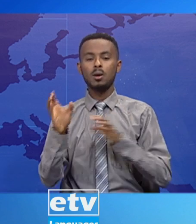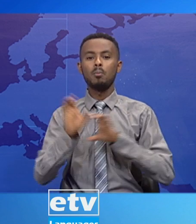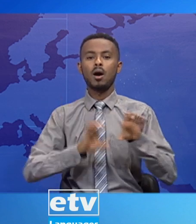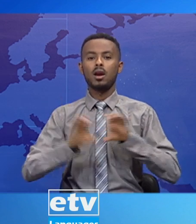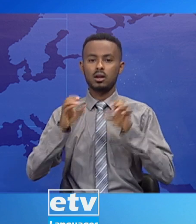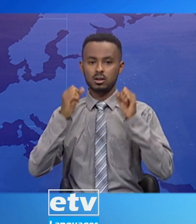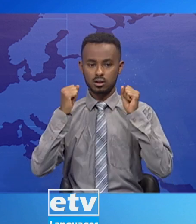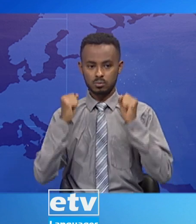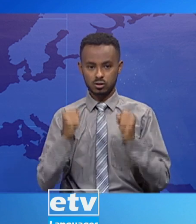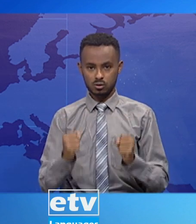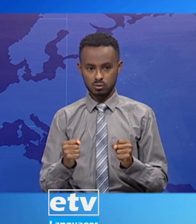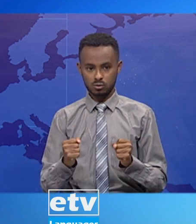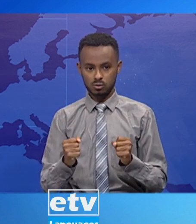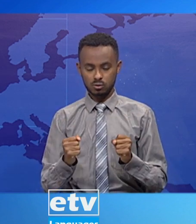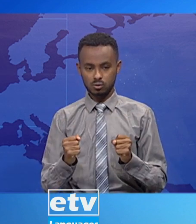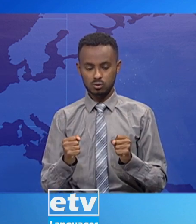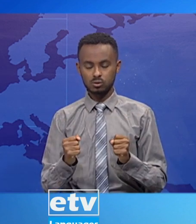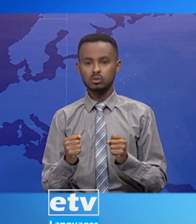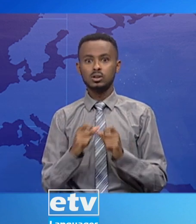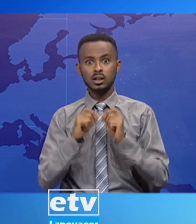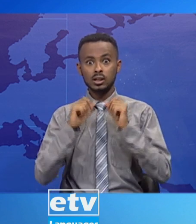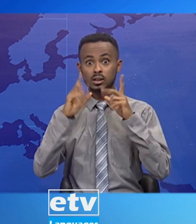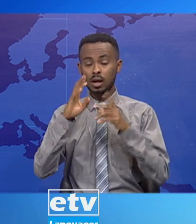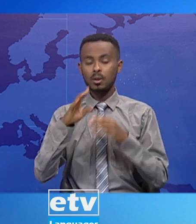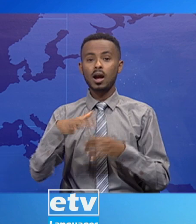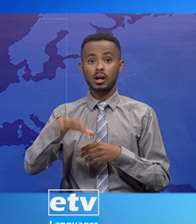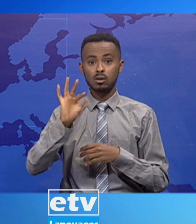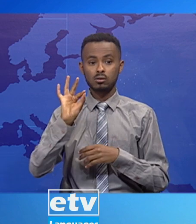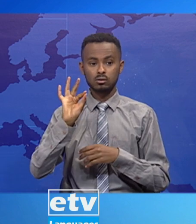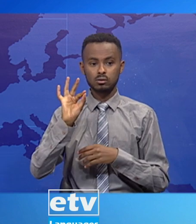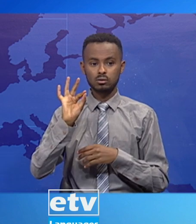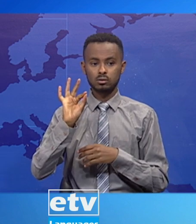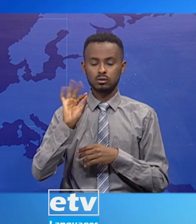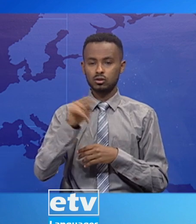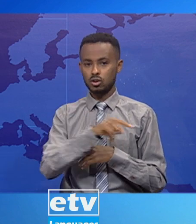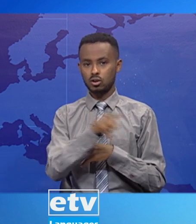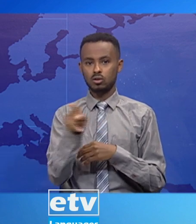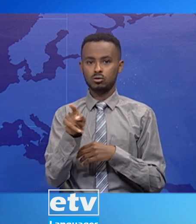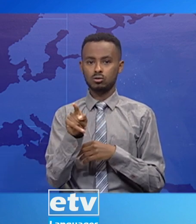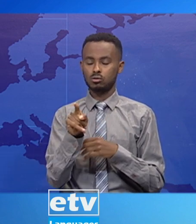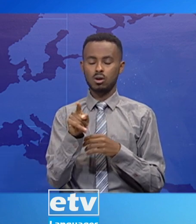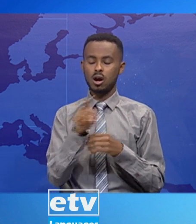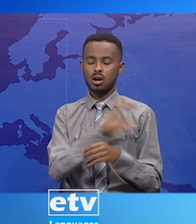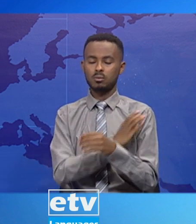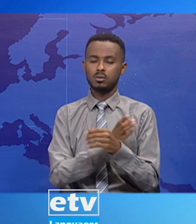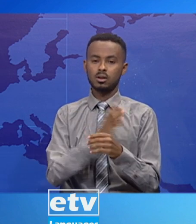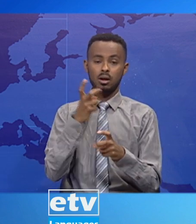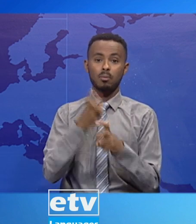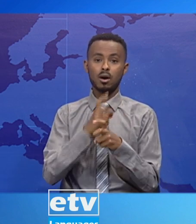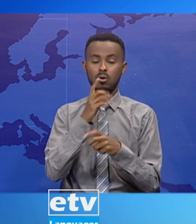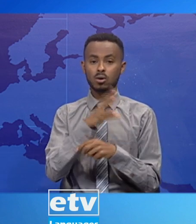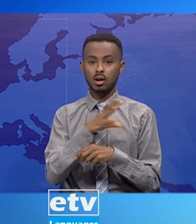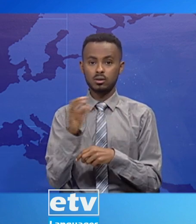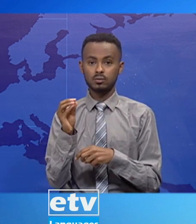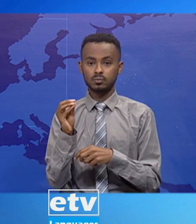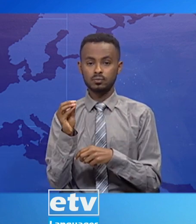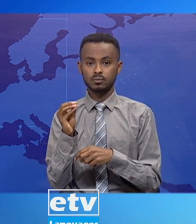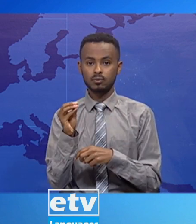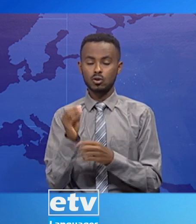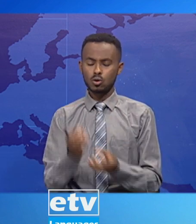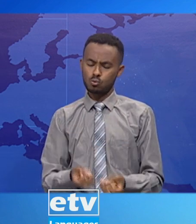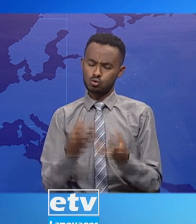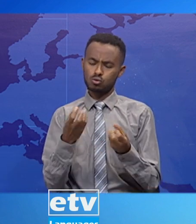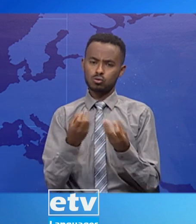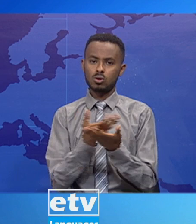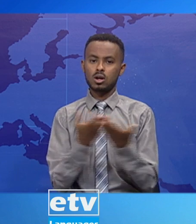ማድረግ እንደሚችሉ ግንዛቤ ካገኙ የነሱ አቅም በጣም ከባድ ነውና